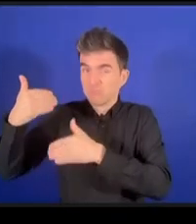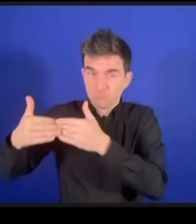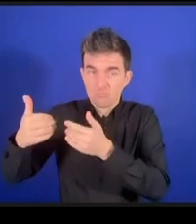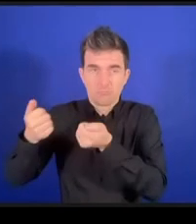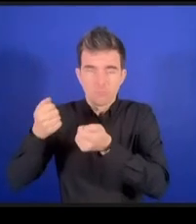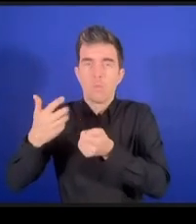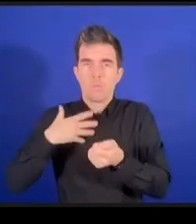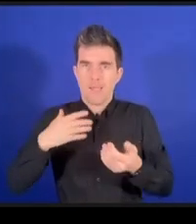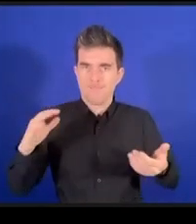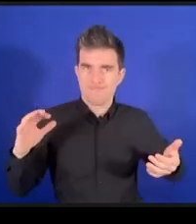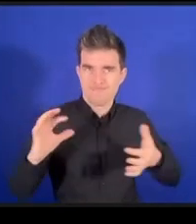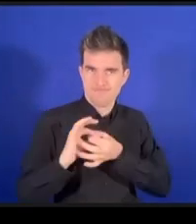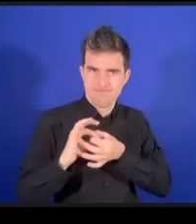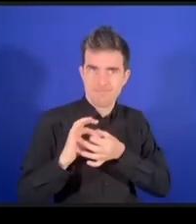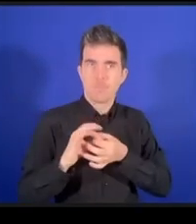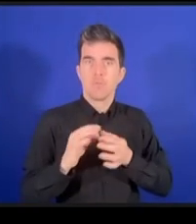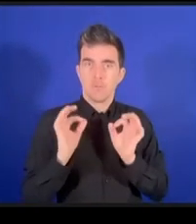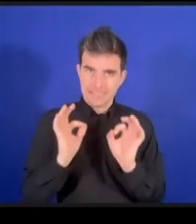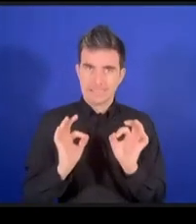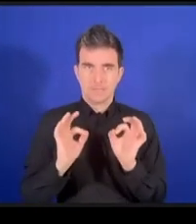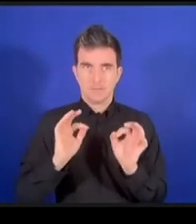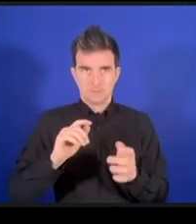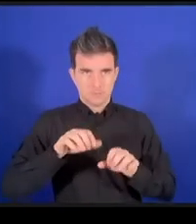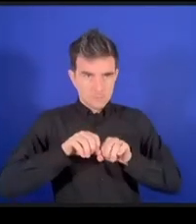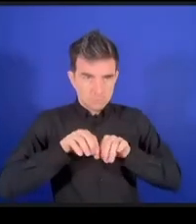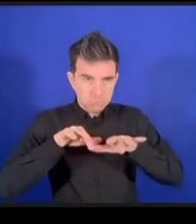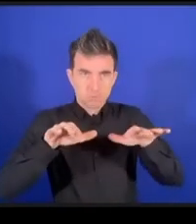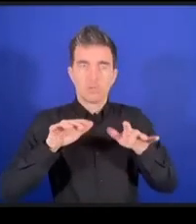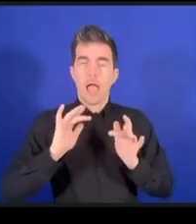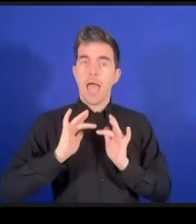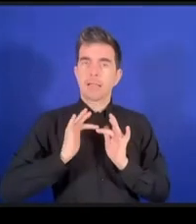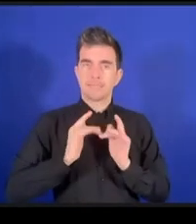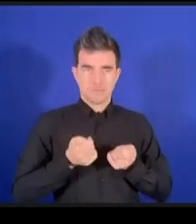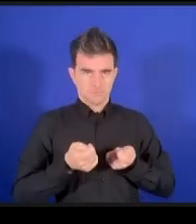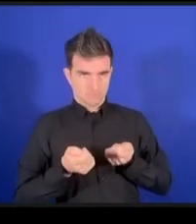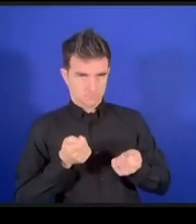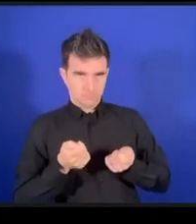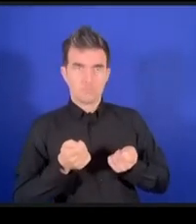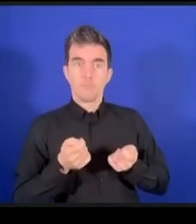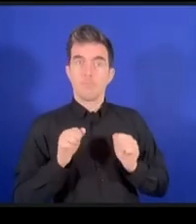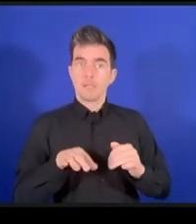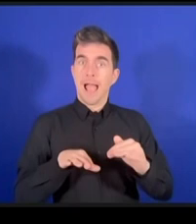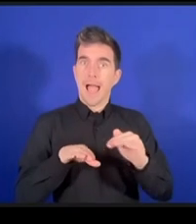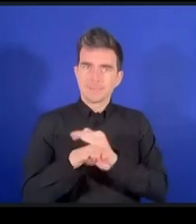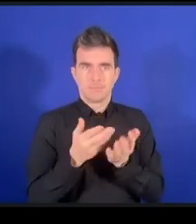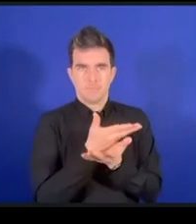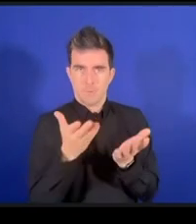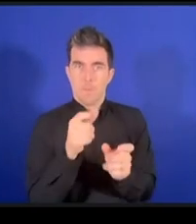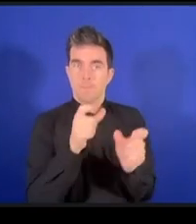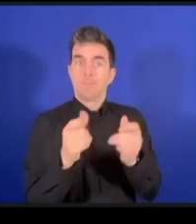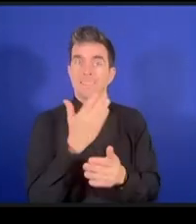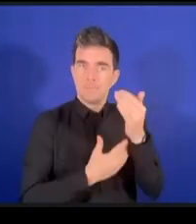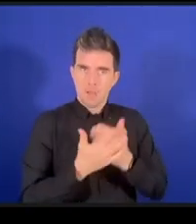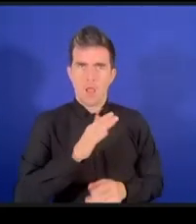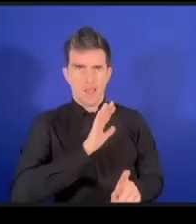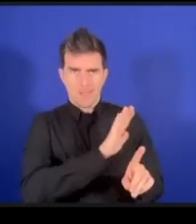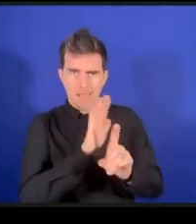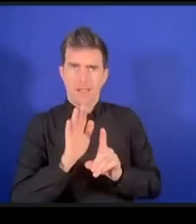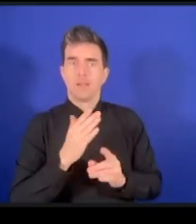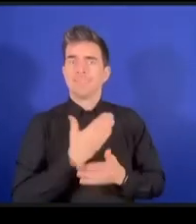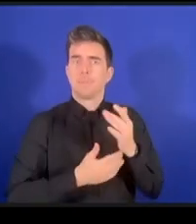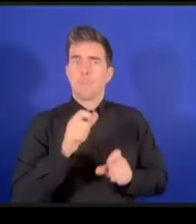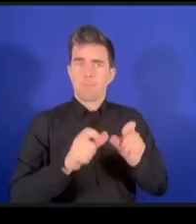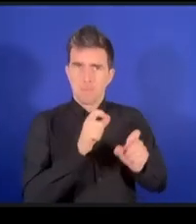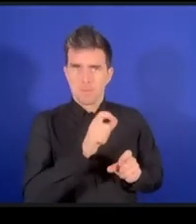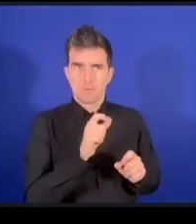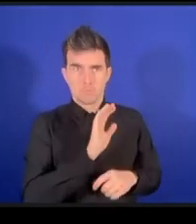интернетом доступным лицам с инвалидностью и необходимо делать так чтобы голоса лиц с инвалидностью были услышаны Но